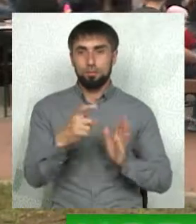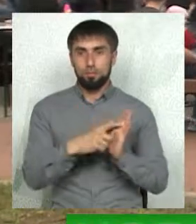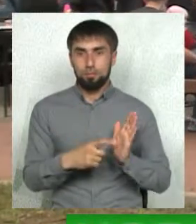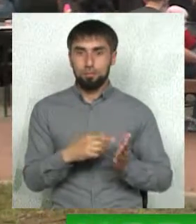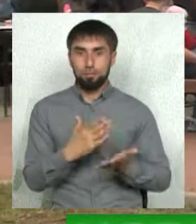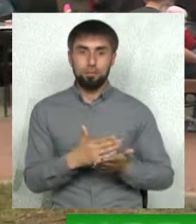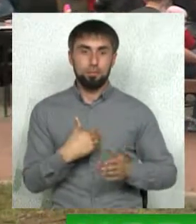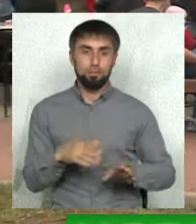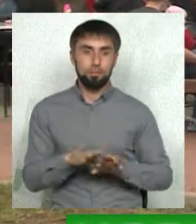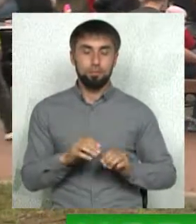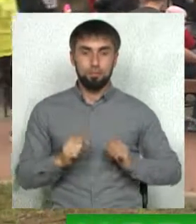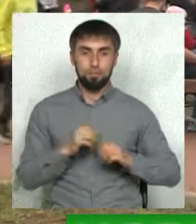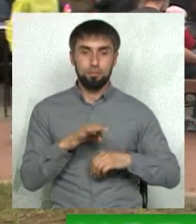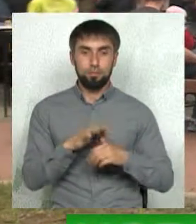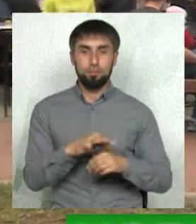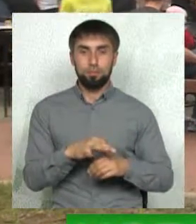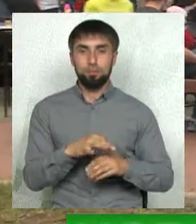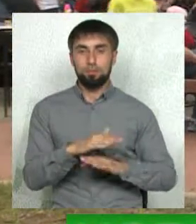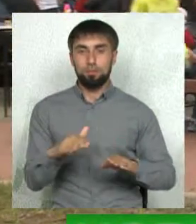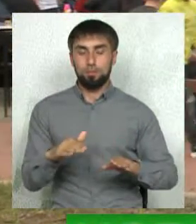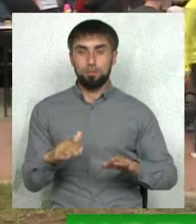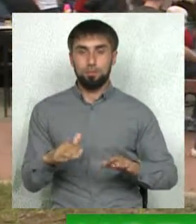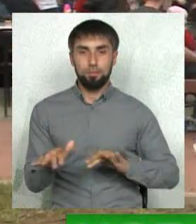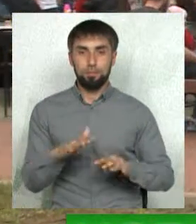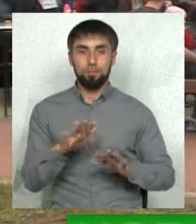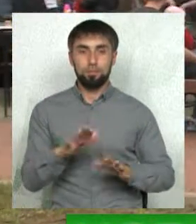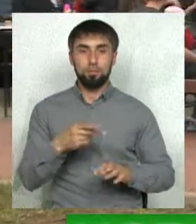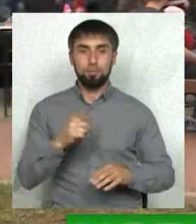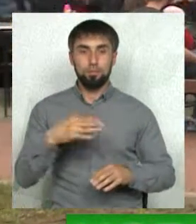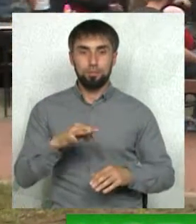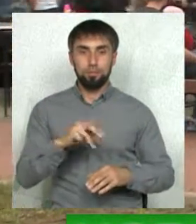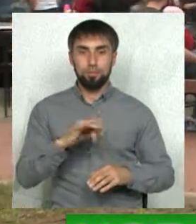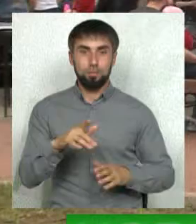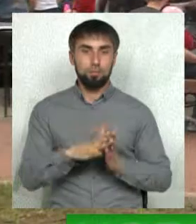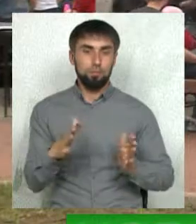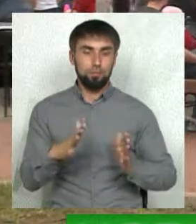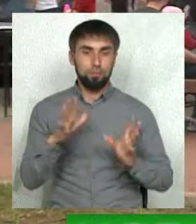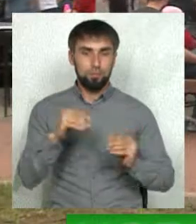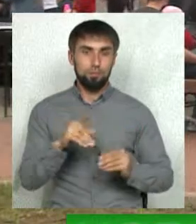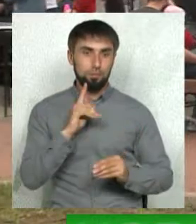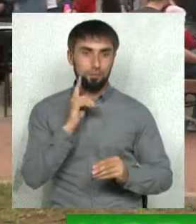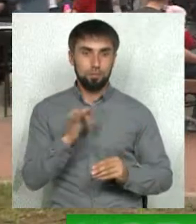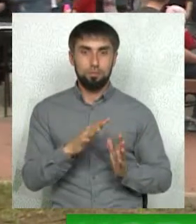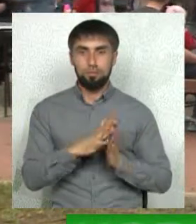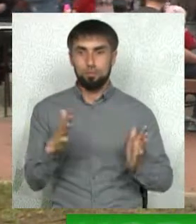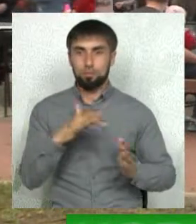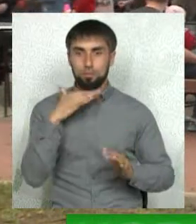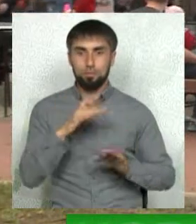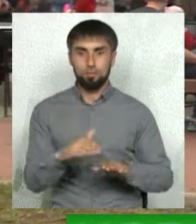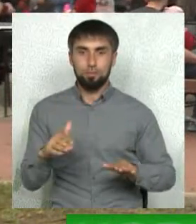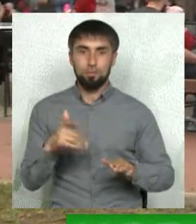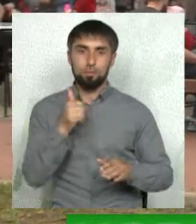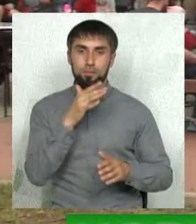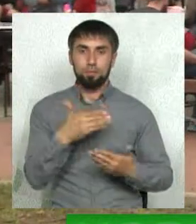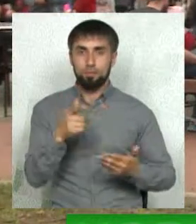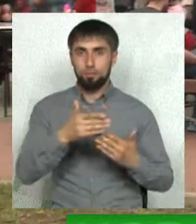сходятся такие вещи, проводить детские мероприятия, потому что в Магасе больше всего молодежи и очень много маленьких детей, у которых, по сути, нет